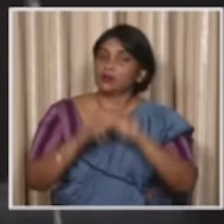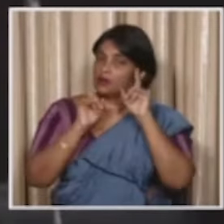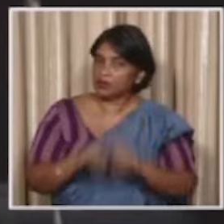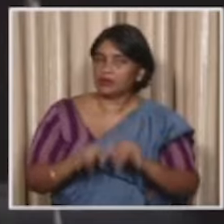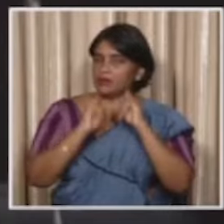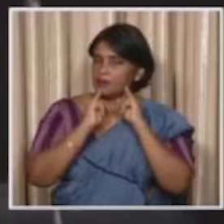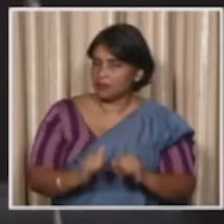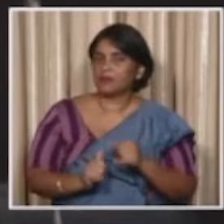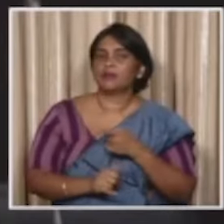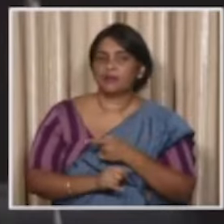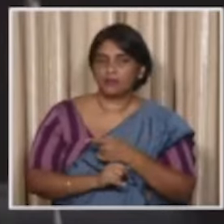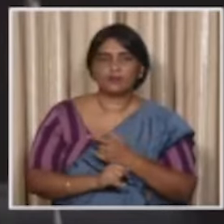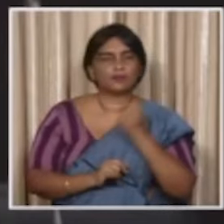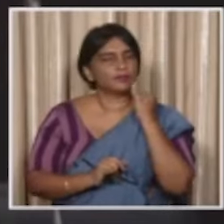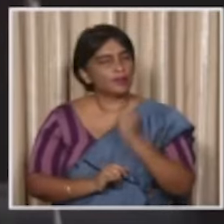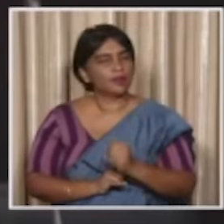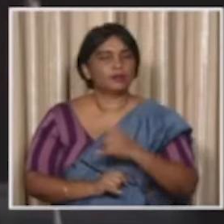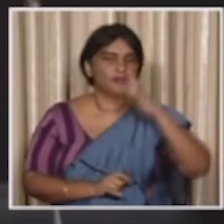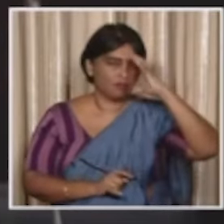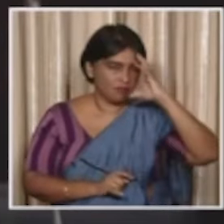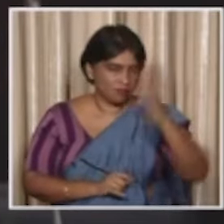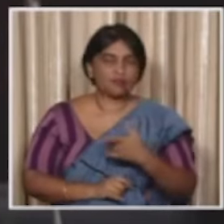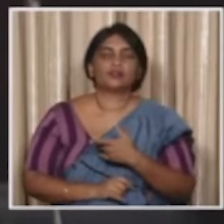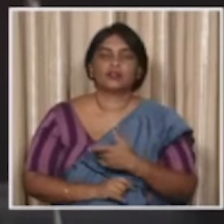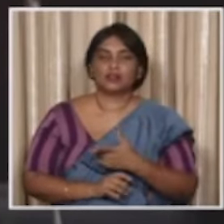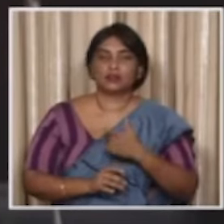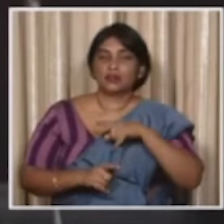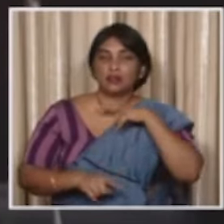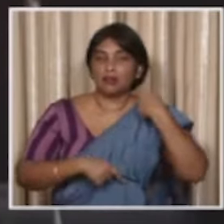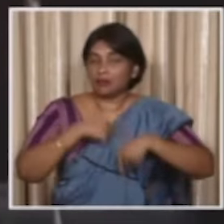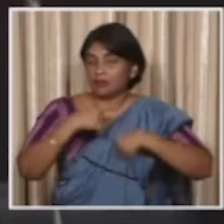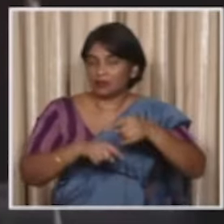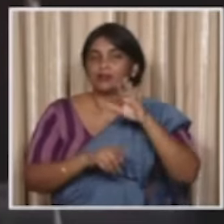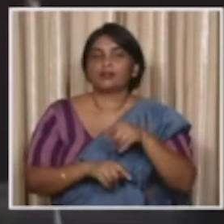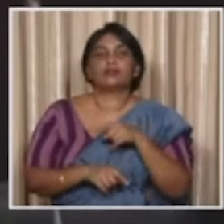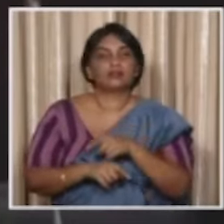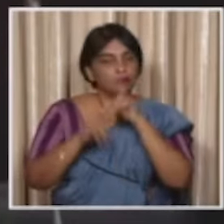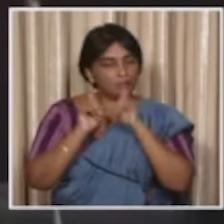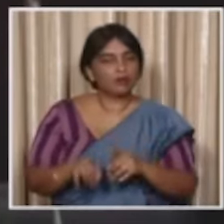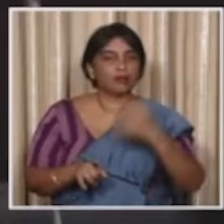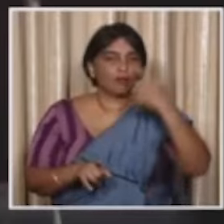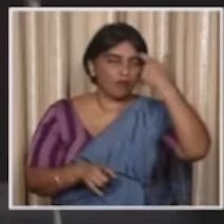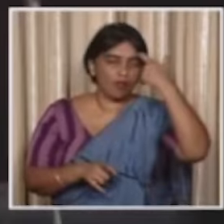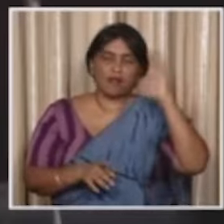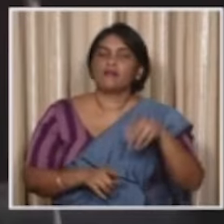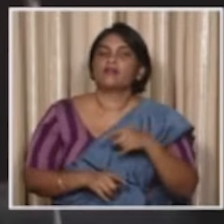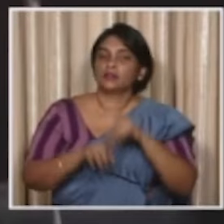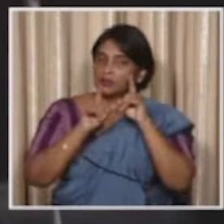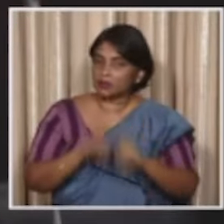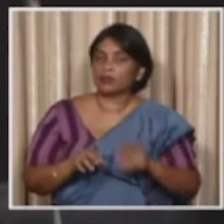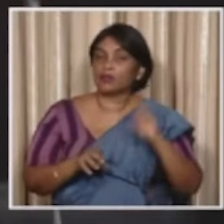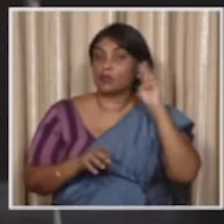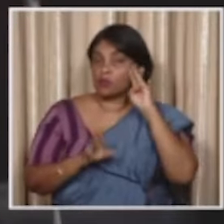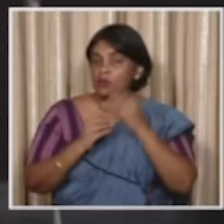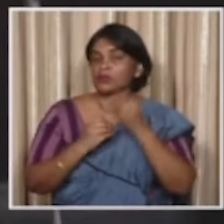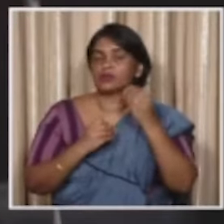වගේ තක්කඩි දූෂිත මන්දබුද්ධික ඥානවලින් ජීවත් වෙනකොට ඒ වගේ දේවල් ඔළුවට එනවා. ඒ වගේ දේවල් පොරොන්දු